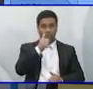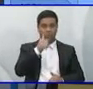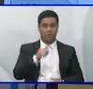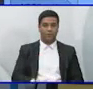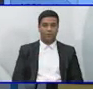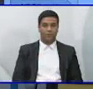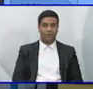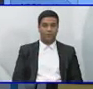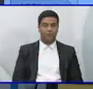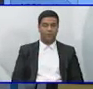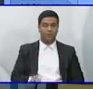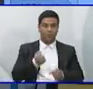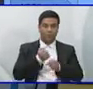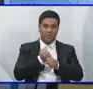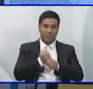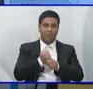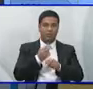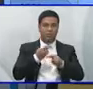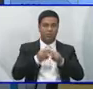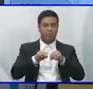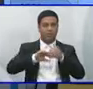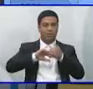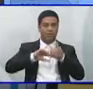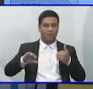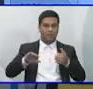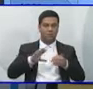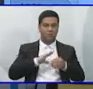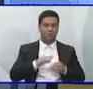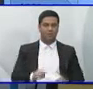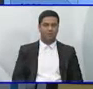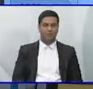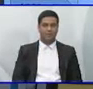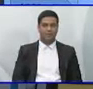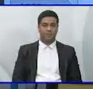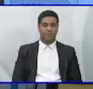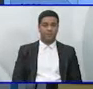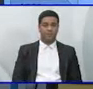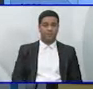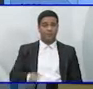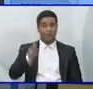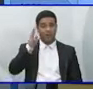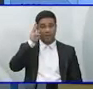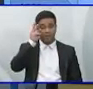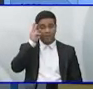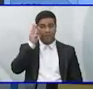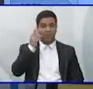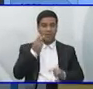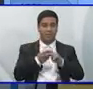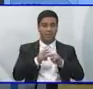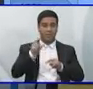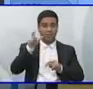1811-yilga kelib, majburan bo'lsa-da to'la bo'ysundiriladi. Xiva xonlari